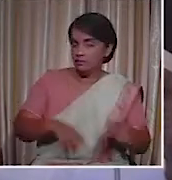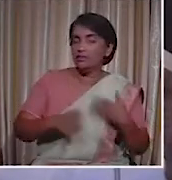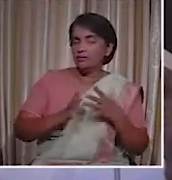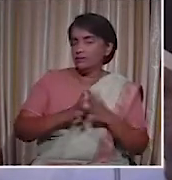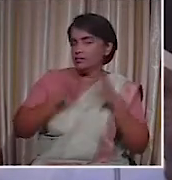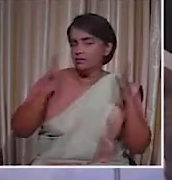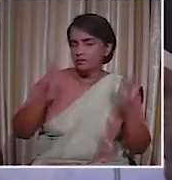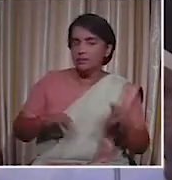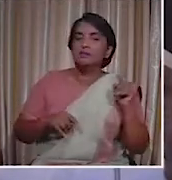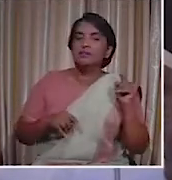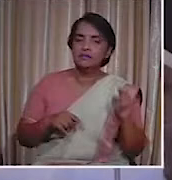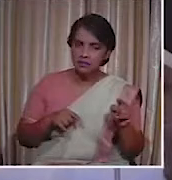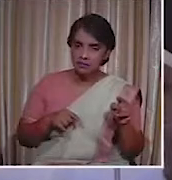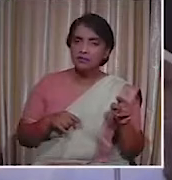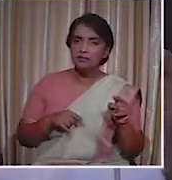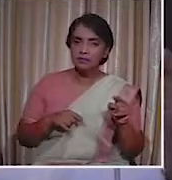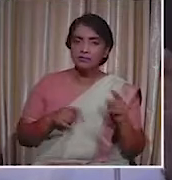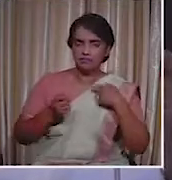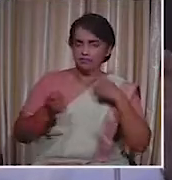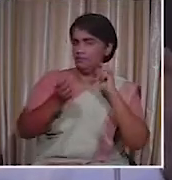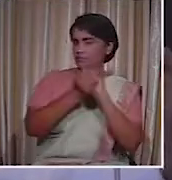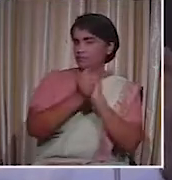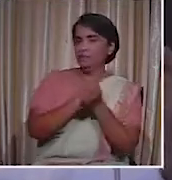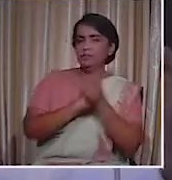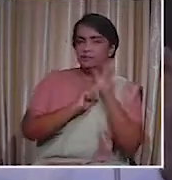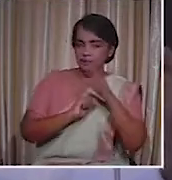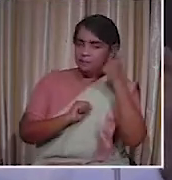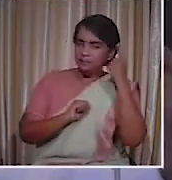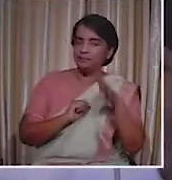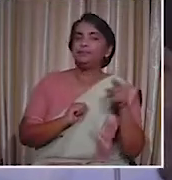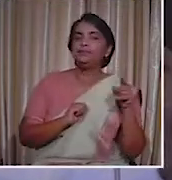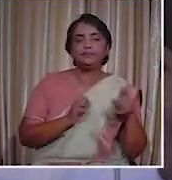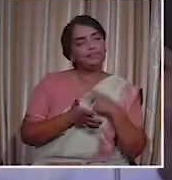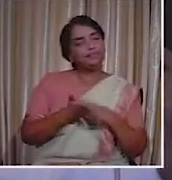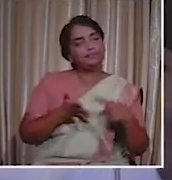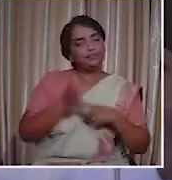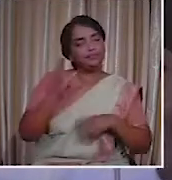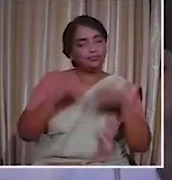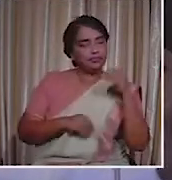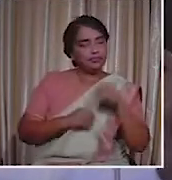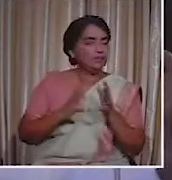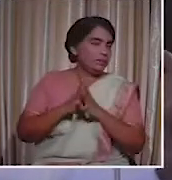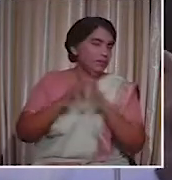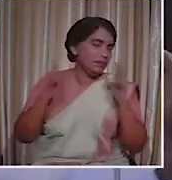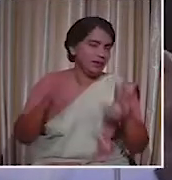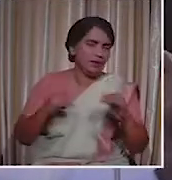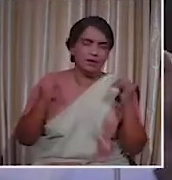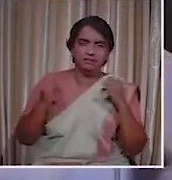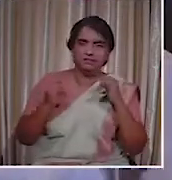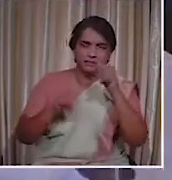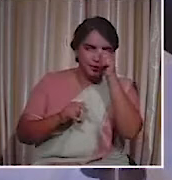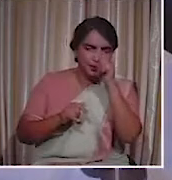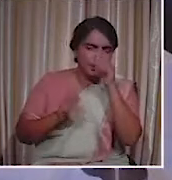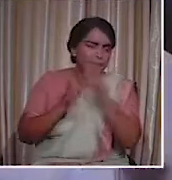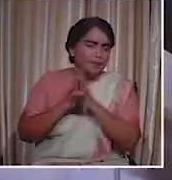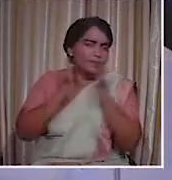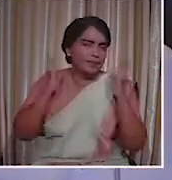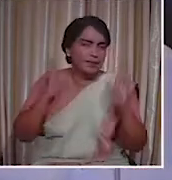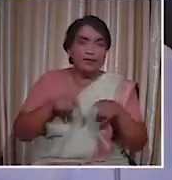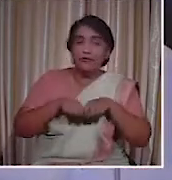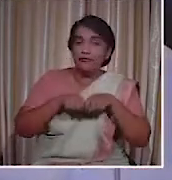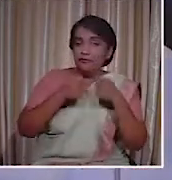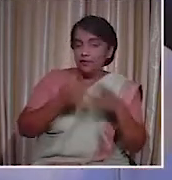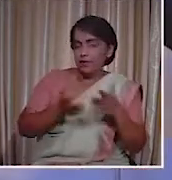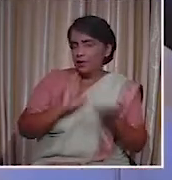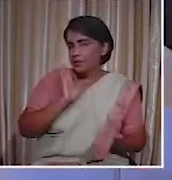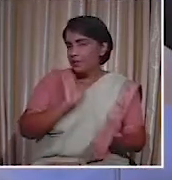සිදු කිරීමට පරිවර්තනය වී තිබීම නිසා මැතිවරණය බොහෝ දූෂණයන්ගෙන් පිරුණු වියදම් වලින්